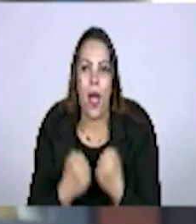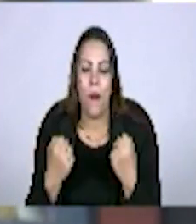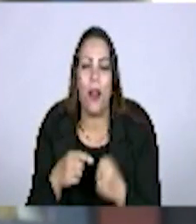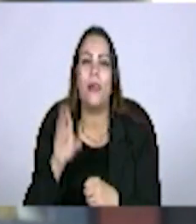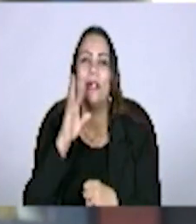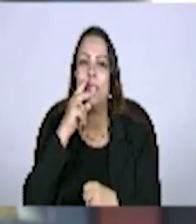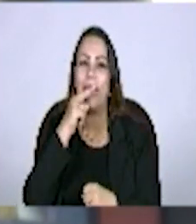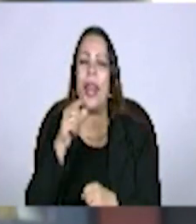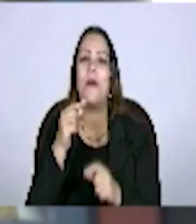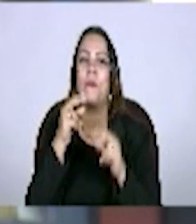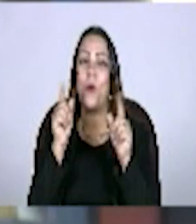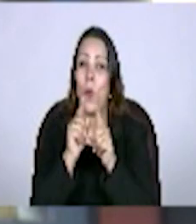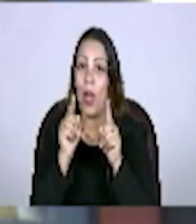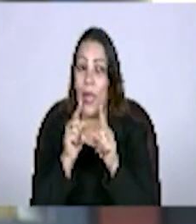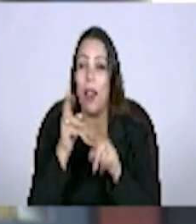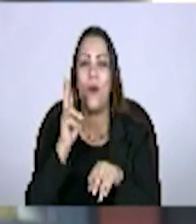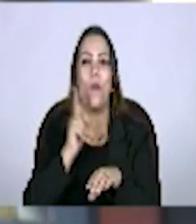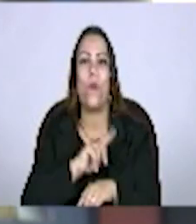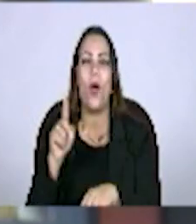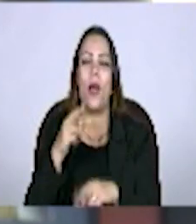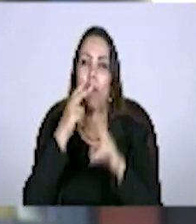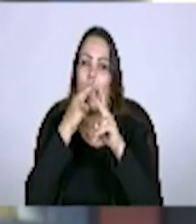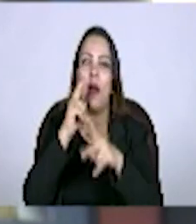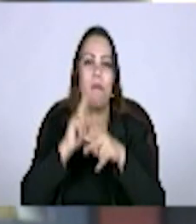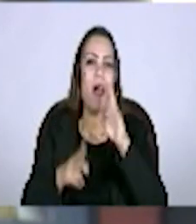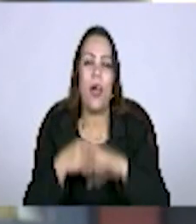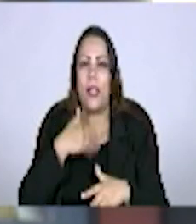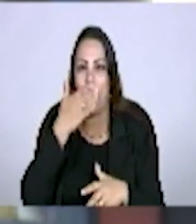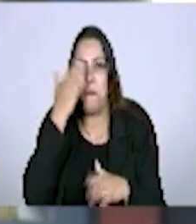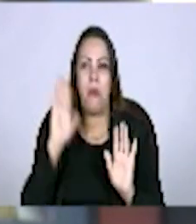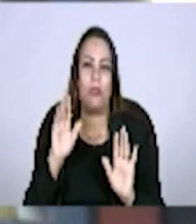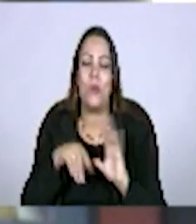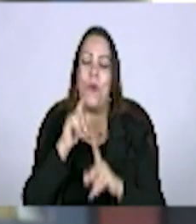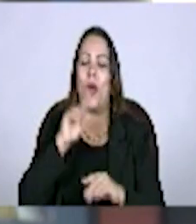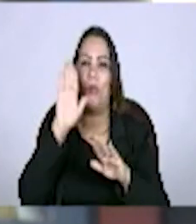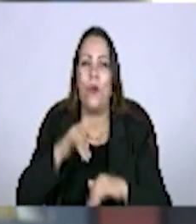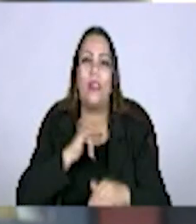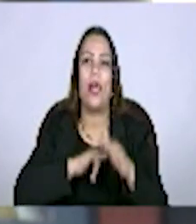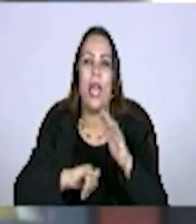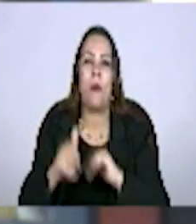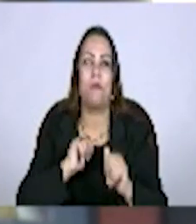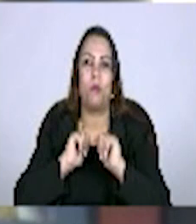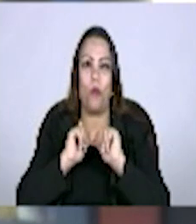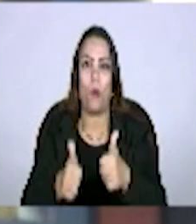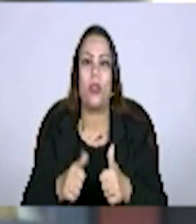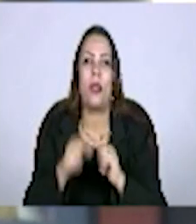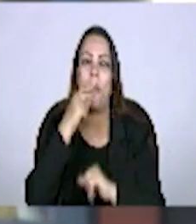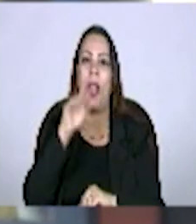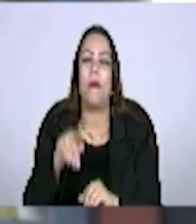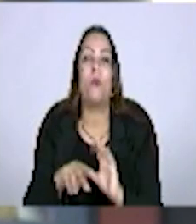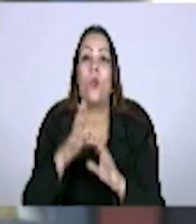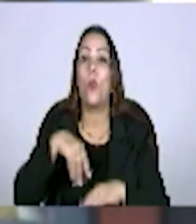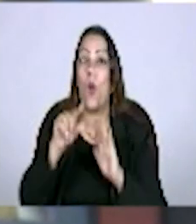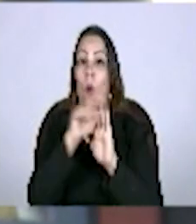تتحدث قليلا ولا تتحدث في شان لا تعرفه ولا تكون دائما المباد بالحديث